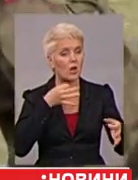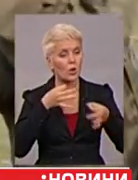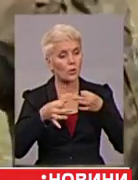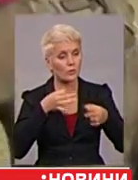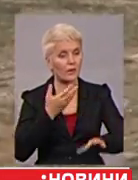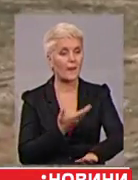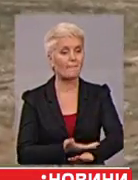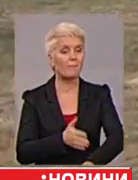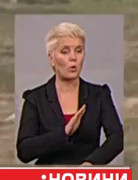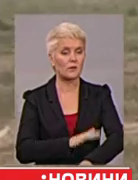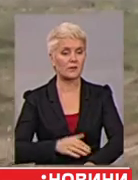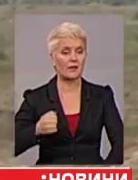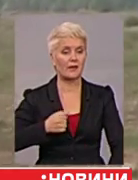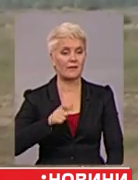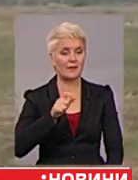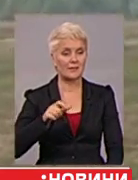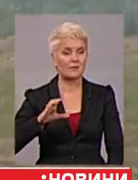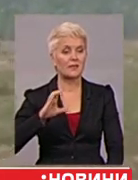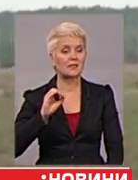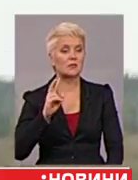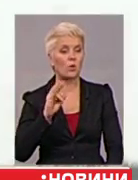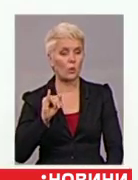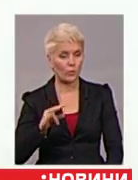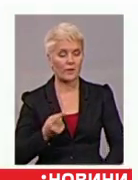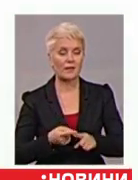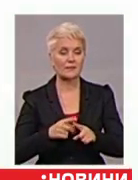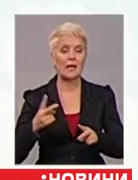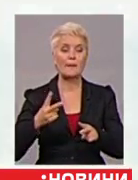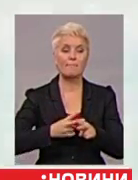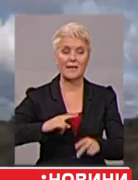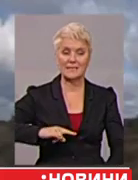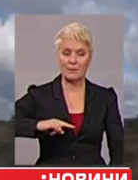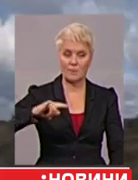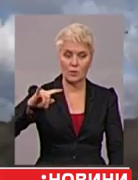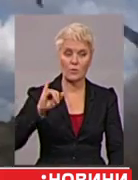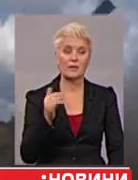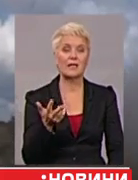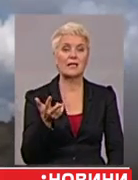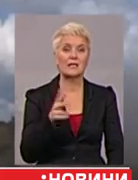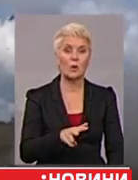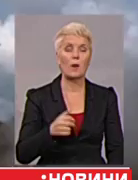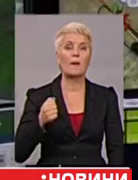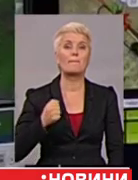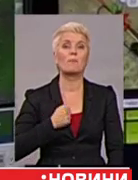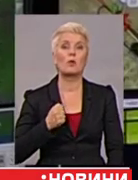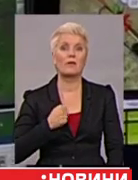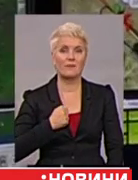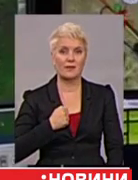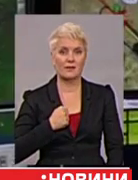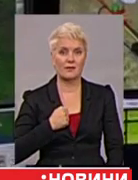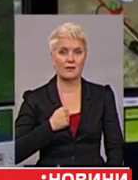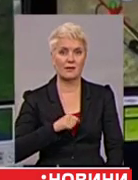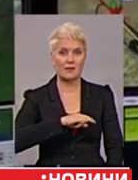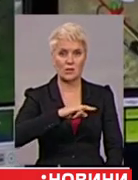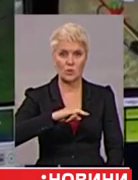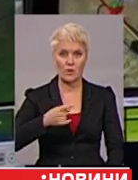розробників польські військові. «Сокіл» складається з безпілотника, розвідувальника і трьох бойових дронів, на які кріпляться снаряди.